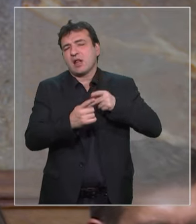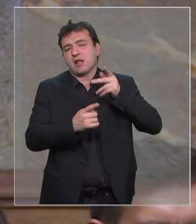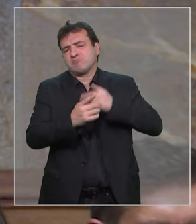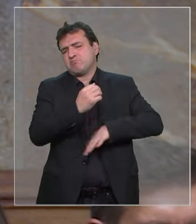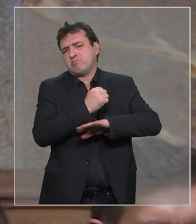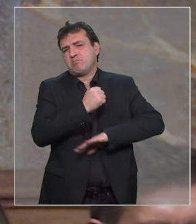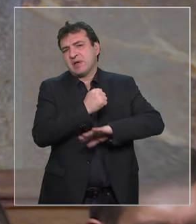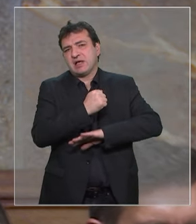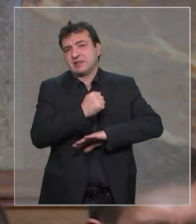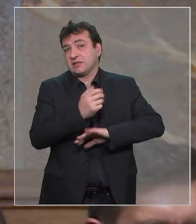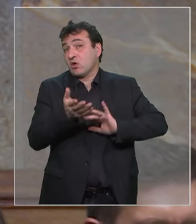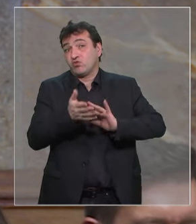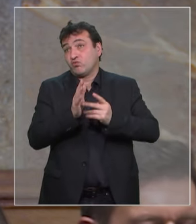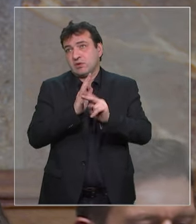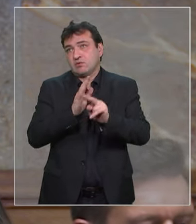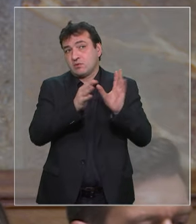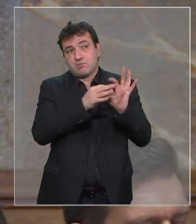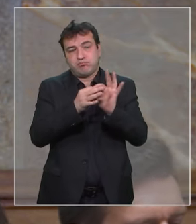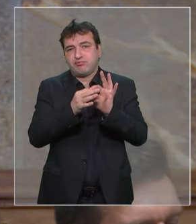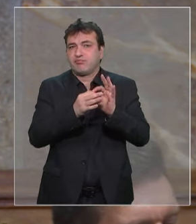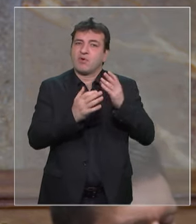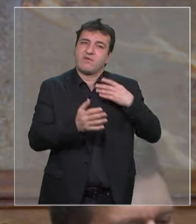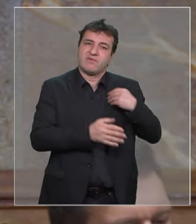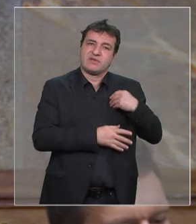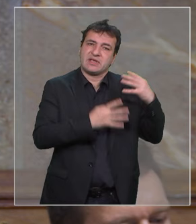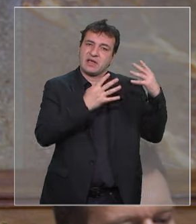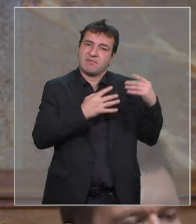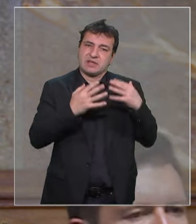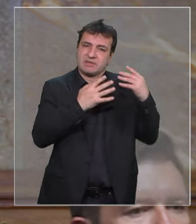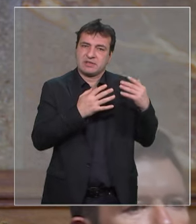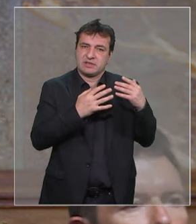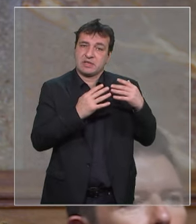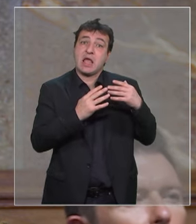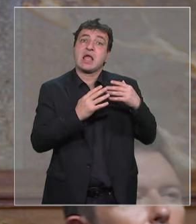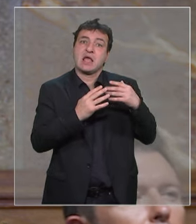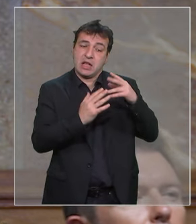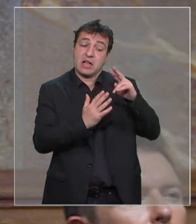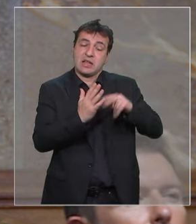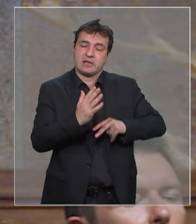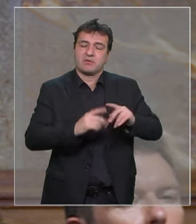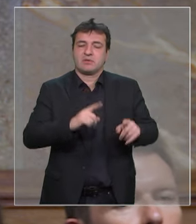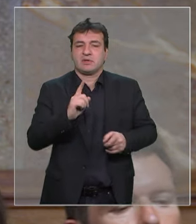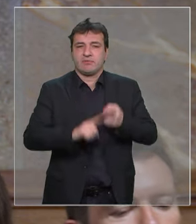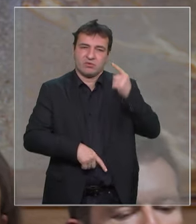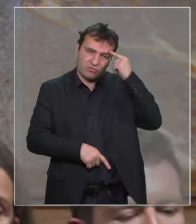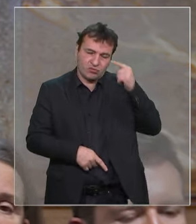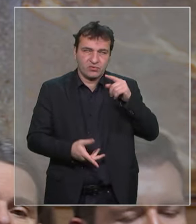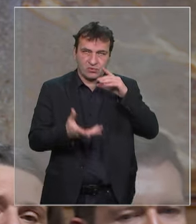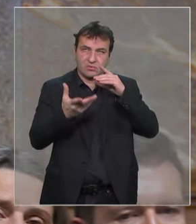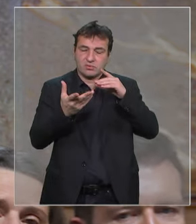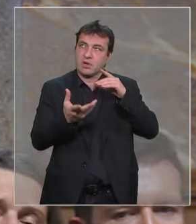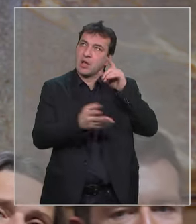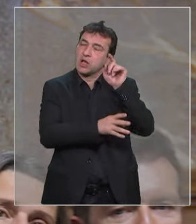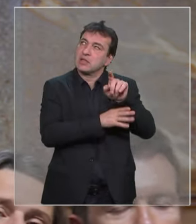fondamentaux dont dépendent tous les autres. Le français et les mathématiques, et notamment la lecture si essentielle à l'esprit critique, à l'enrichissement